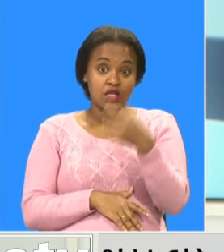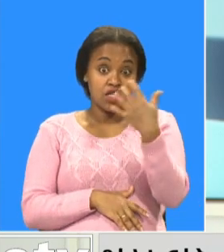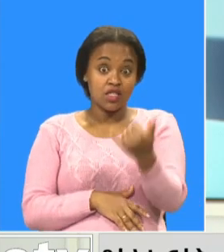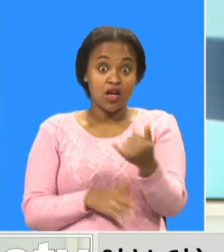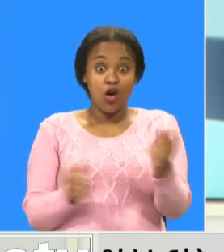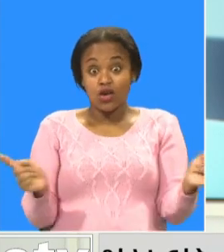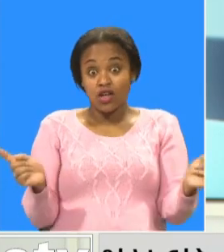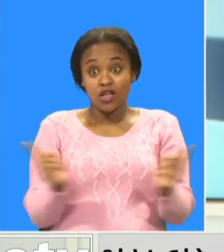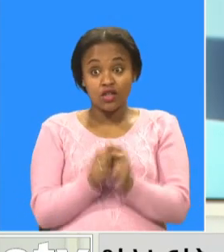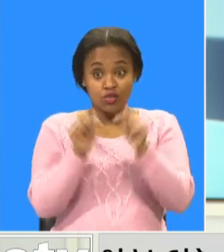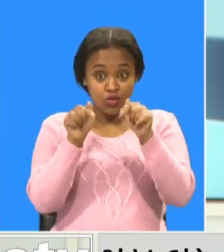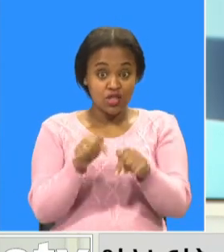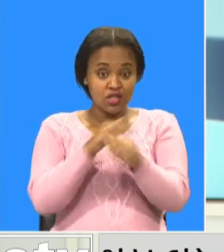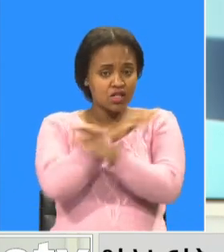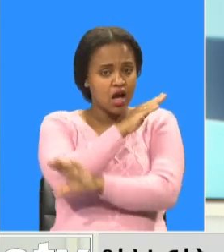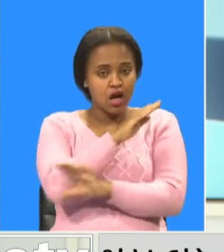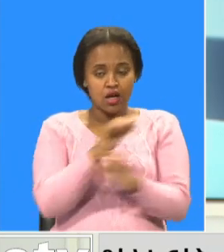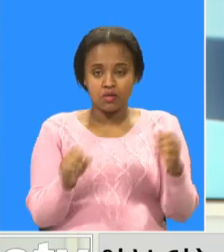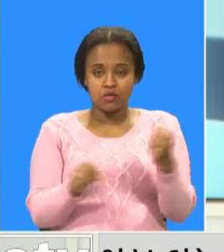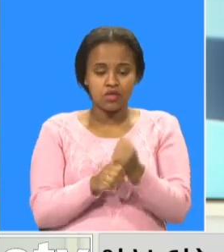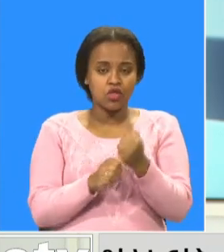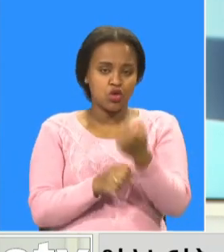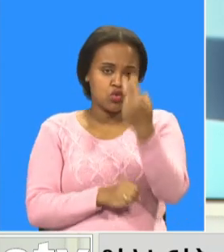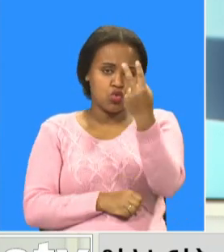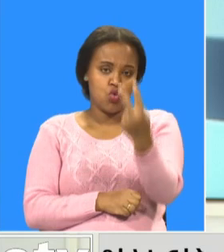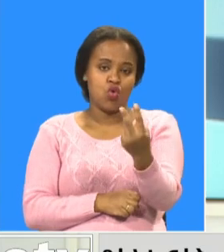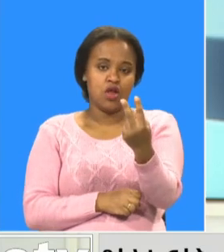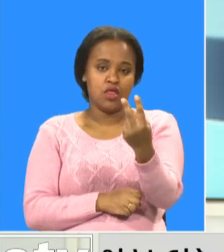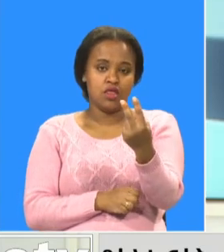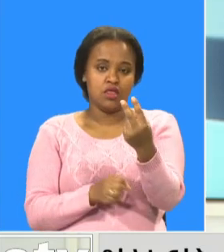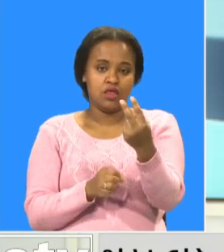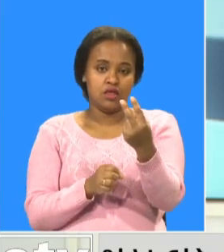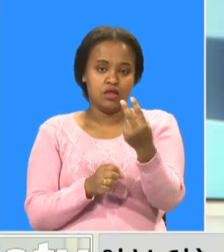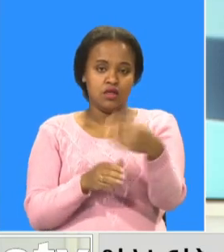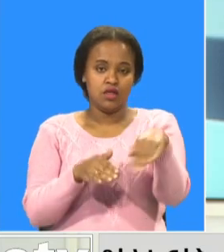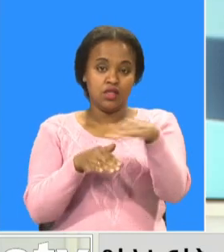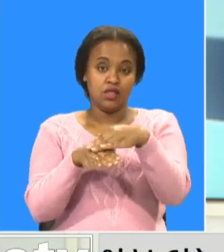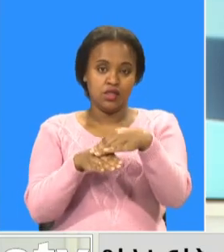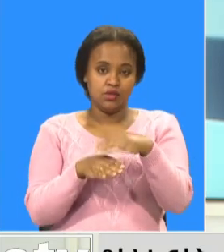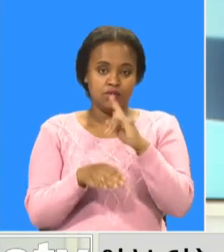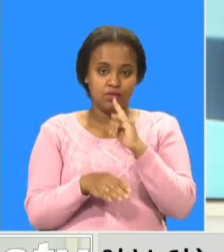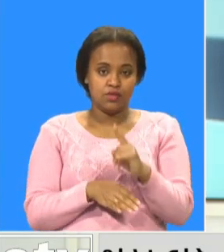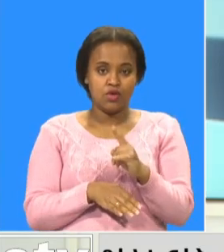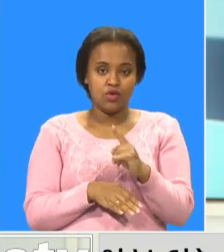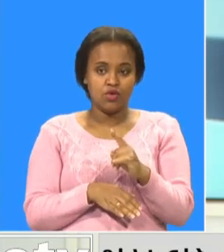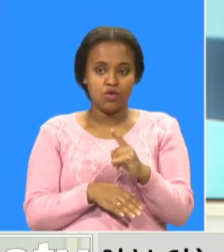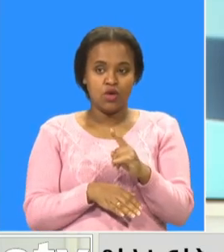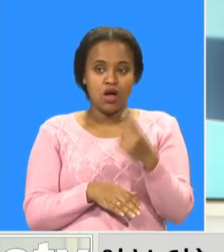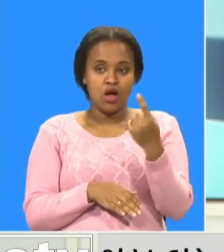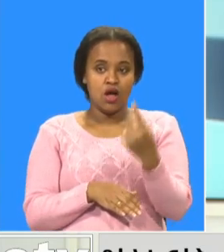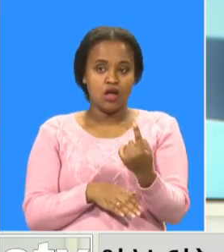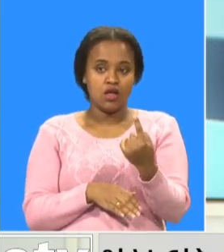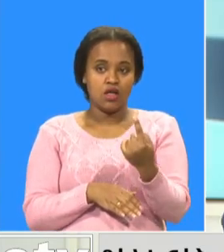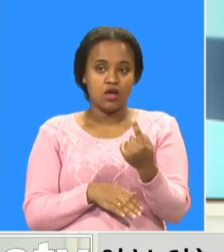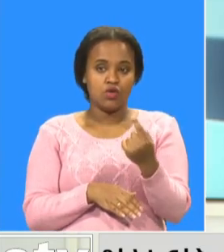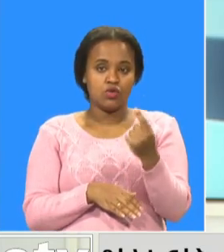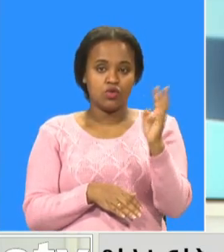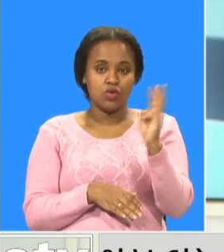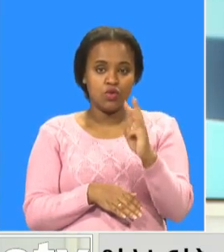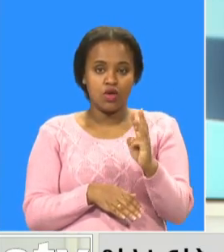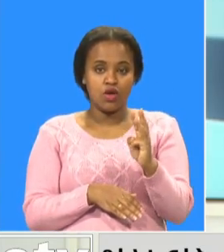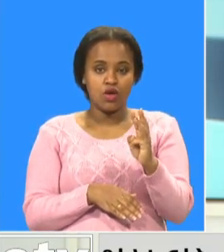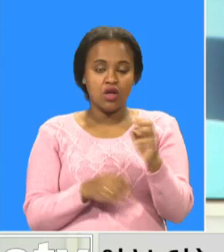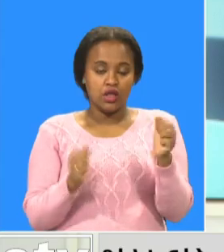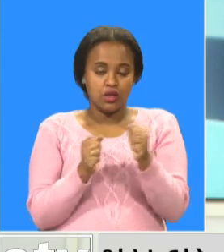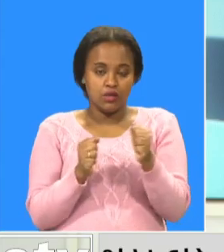ስካሁን የገጠሙኝ እዚህ ሀገር የሚሰሩት ሁለት ሌየር ያላቸው ናቸው። እንግዲህ የውጨኛው ሰማው የፖሊስተር አይነት ነገር እንትን ያለው ሆኖ